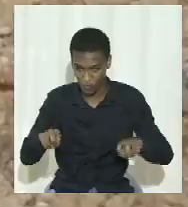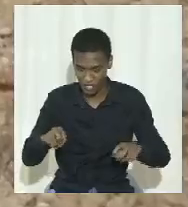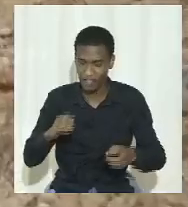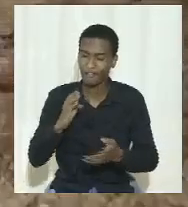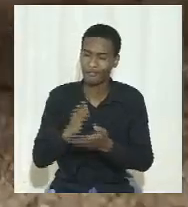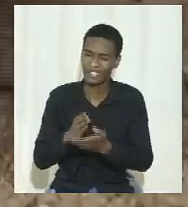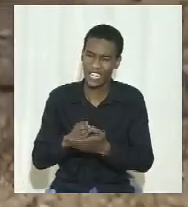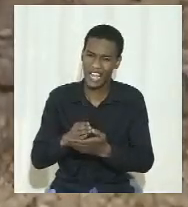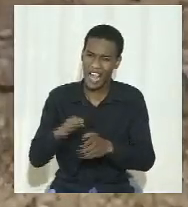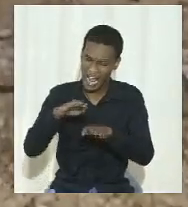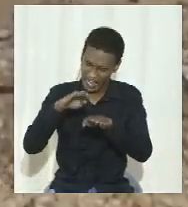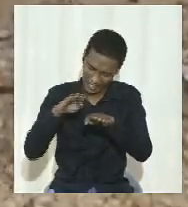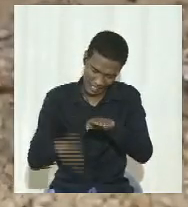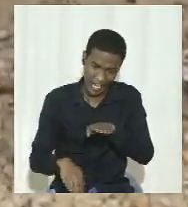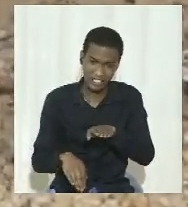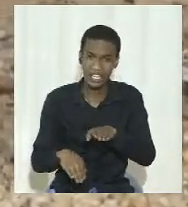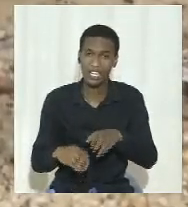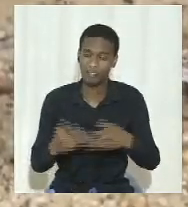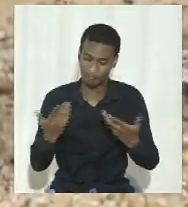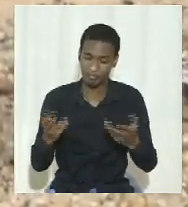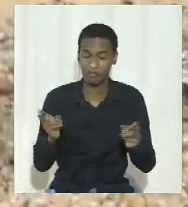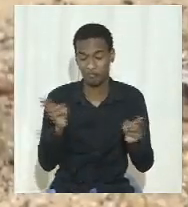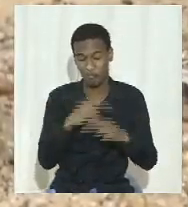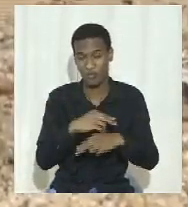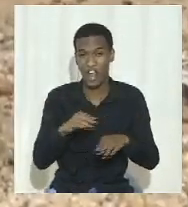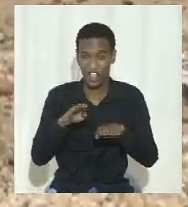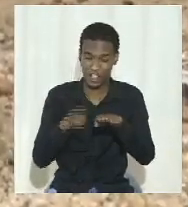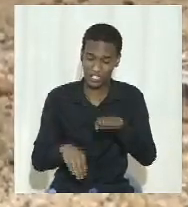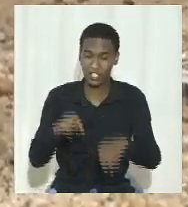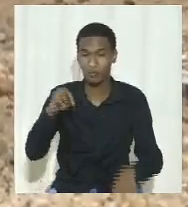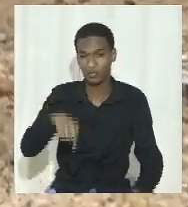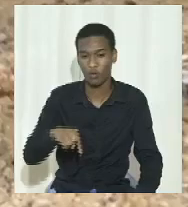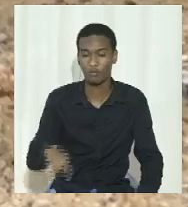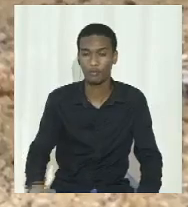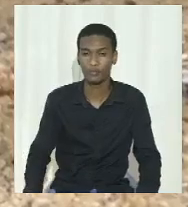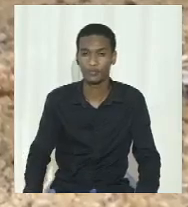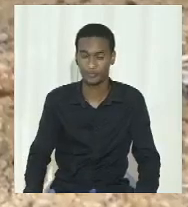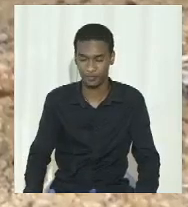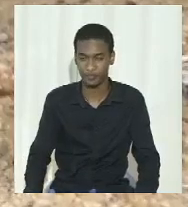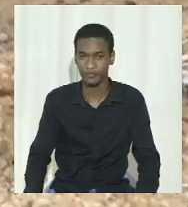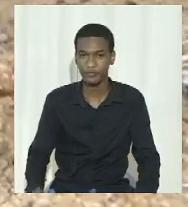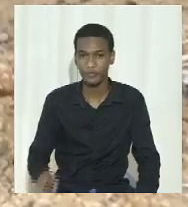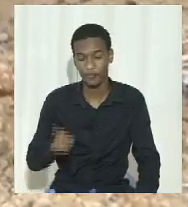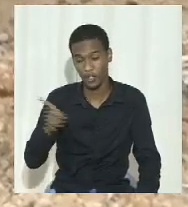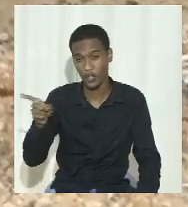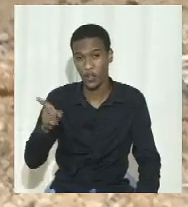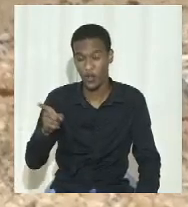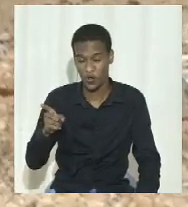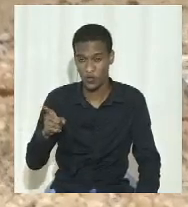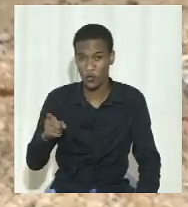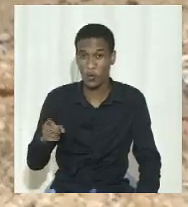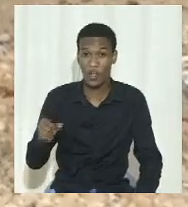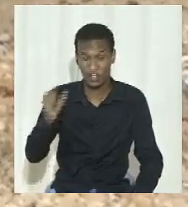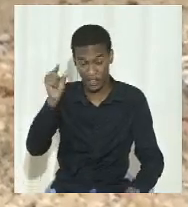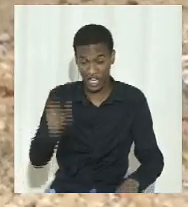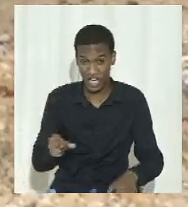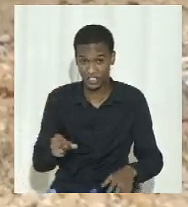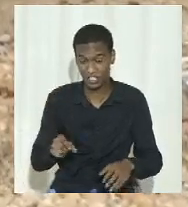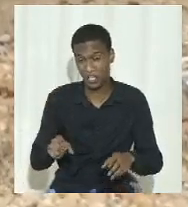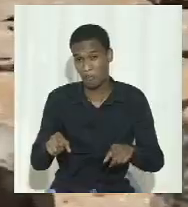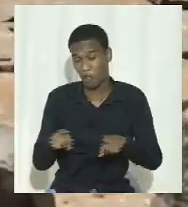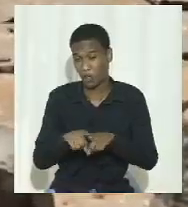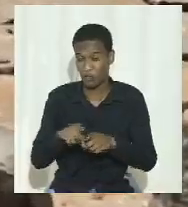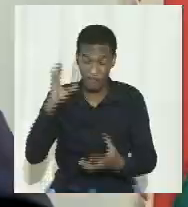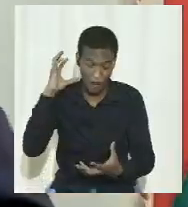mpampianatra sy ny mpanofana zay zavatra izay somarina ena ny matière ataontsika hoe pratique fa zay tena ilai